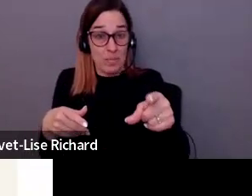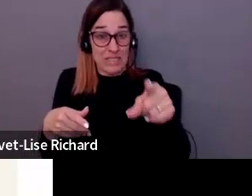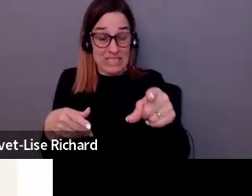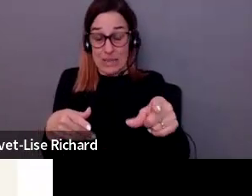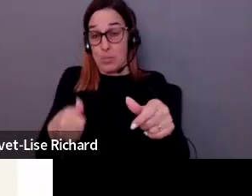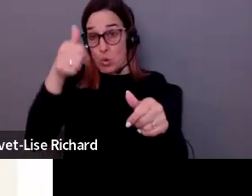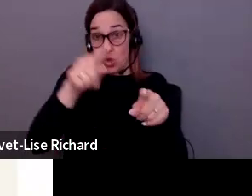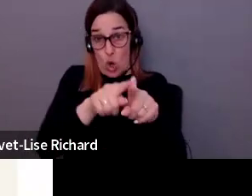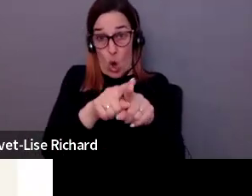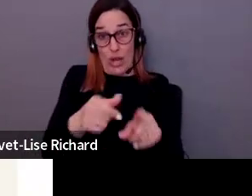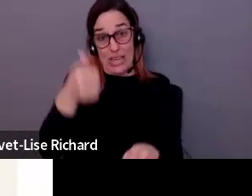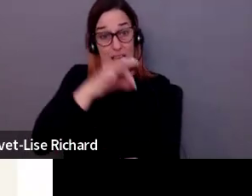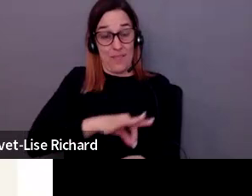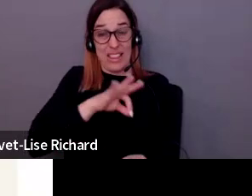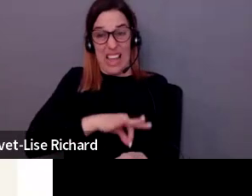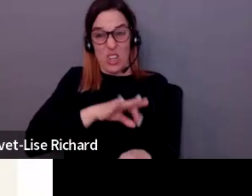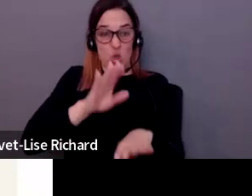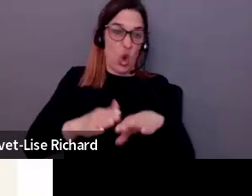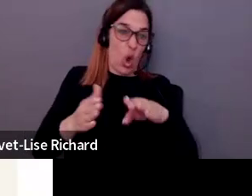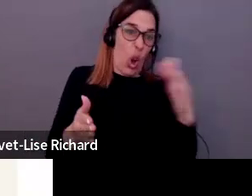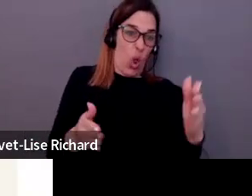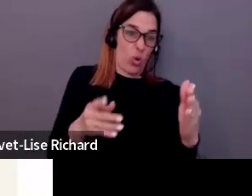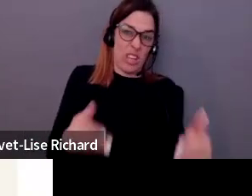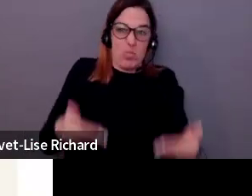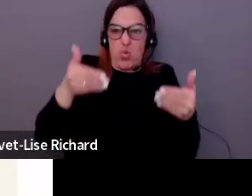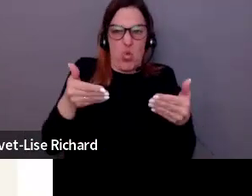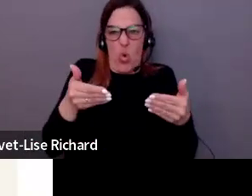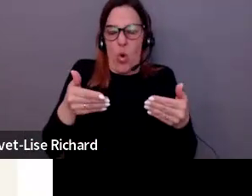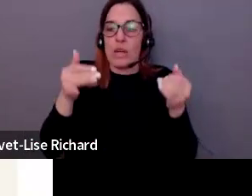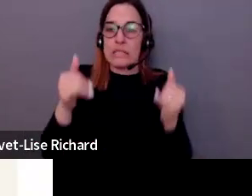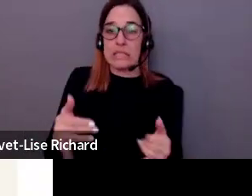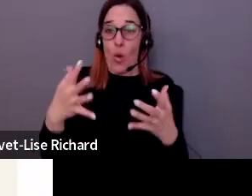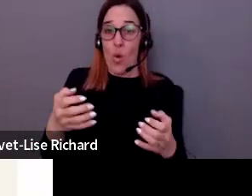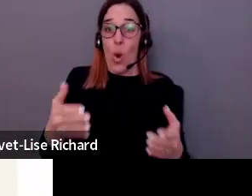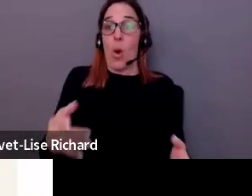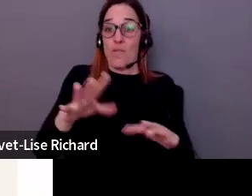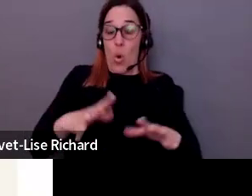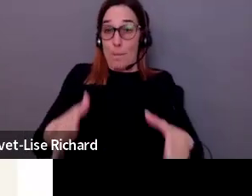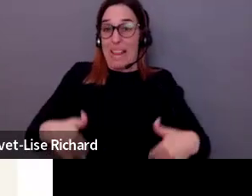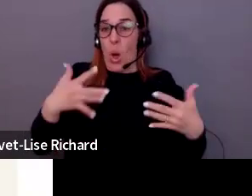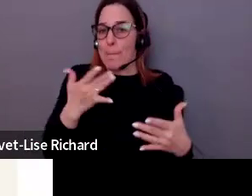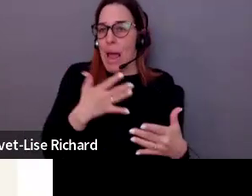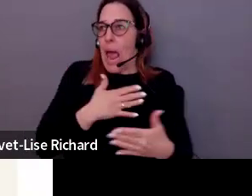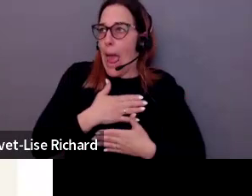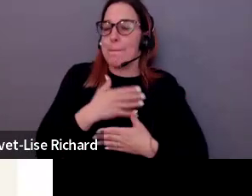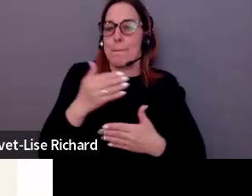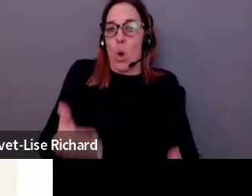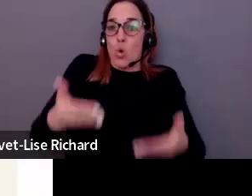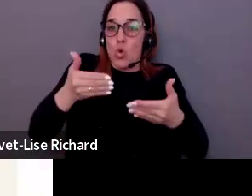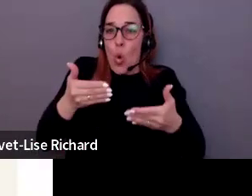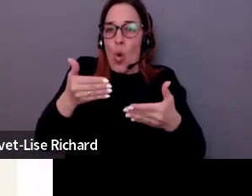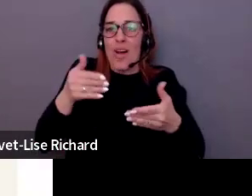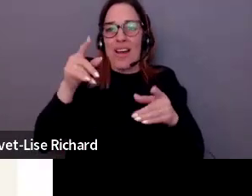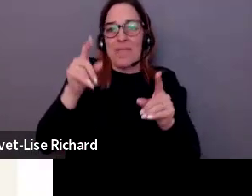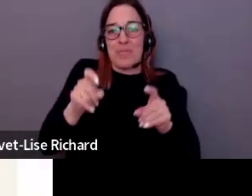cette coupe-là qui va vous avantager que le pantalon plus court. Si on veut porter un pantalon plus court, il faudrait aller soit un